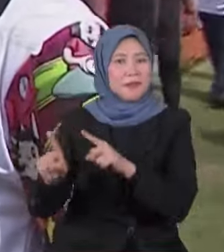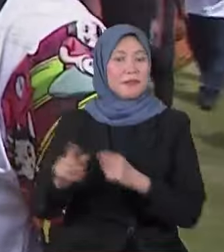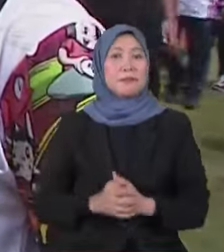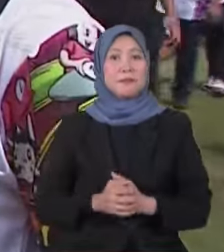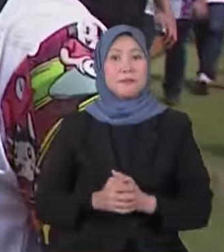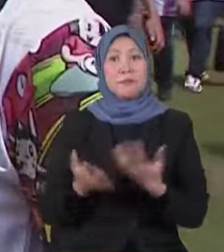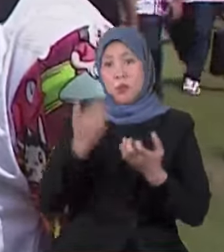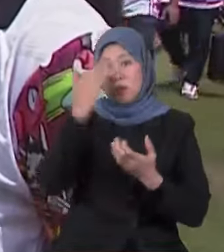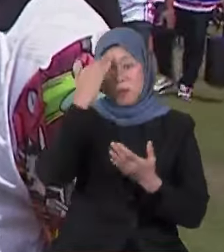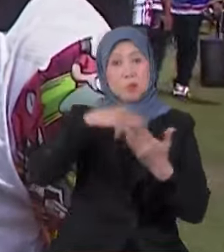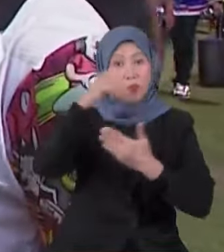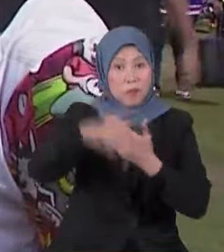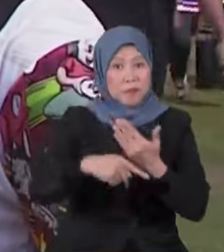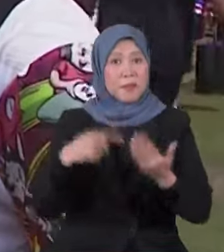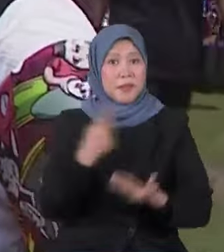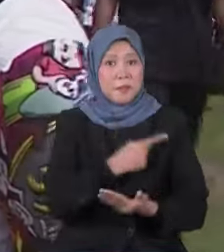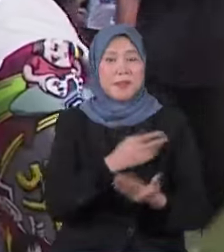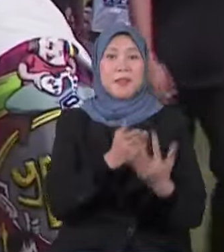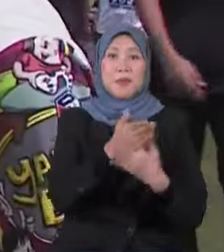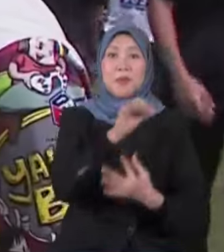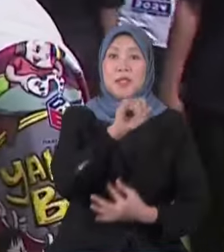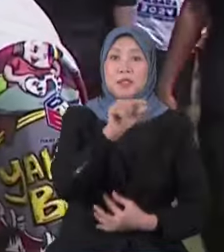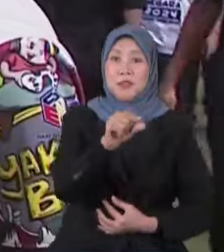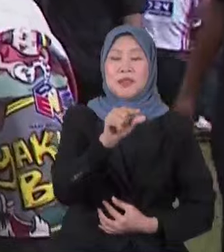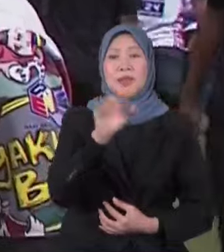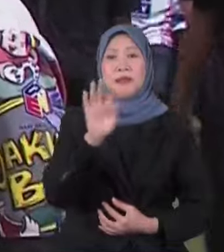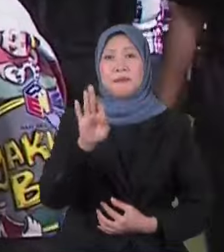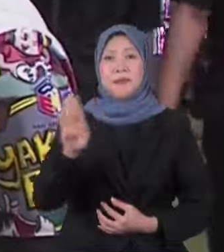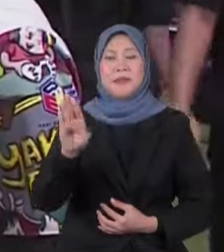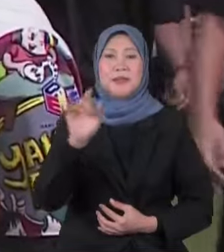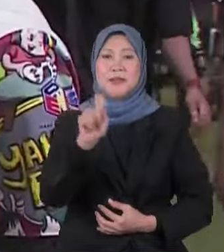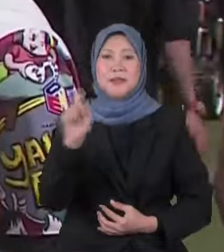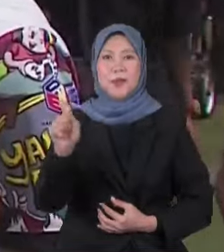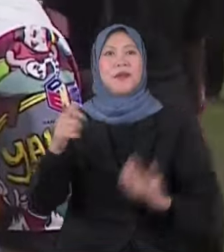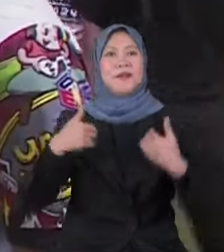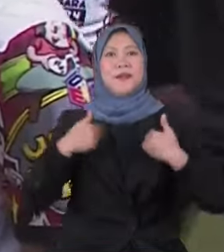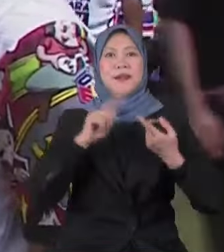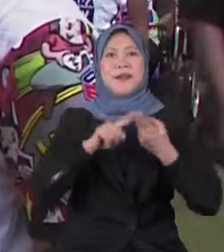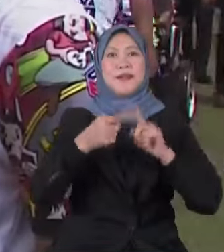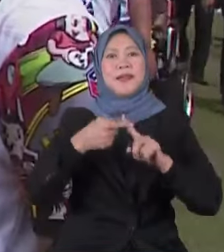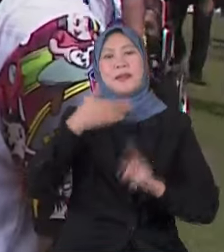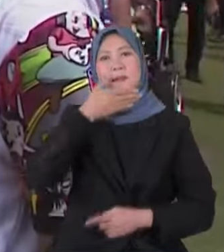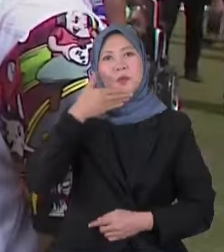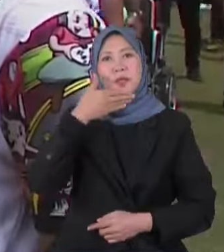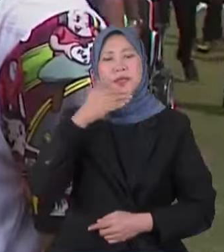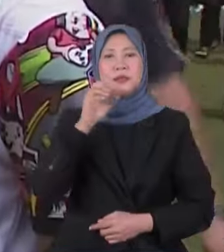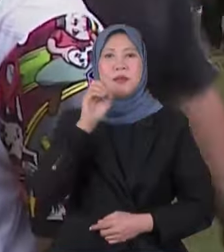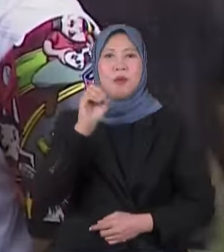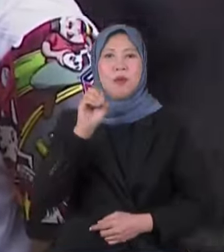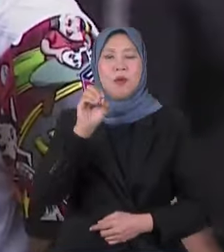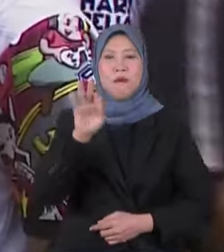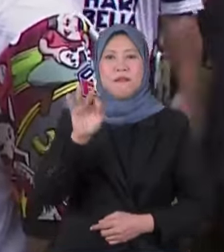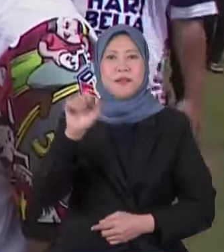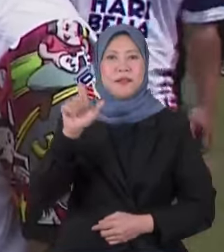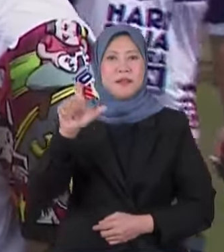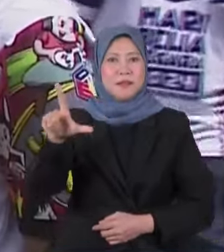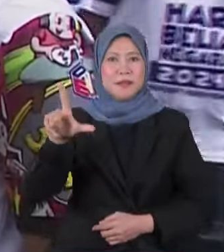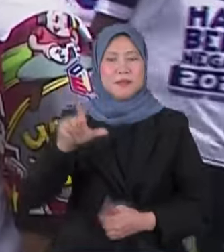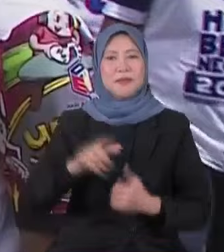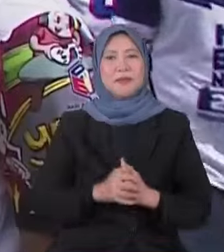pasal program kami, Instagram, Facebook, TikTok, iaitu Rakan Muda Official. Kalau nak daftar program kami,